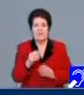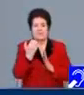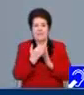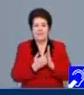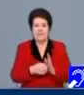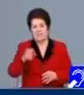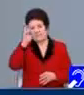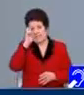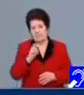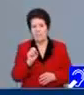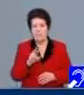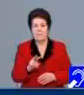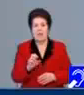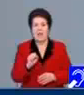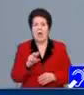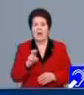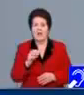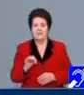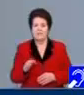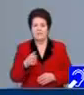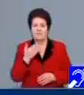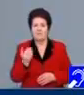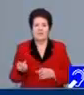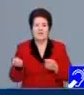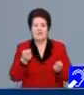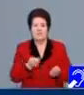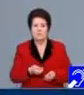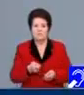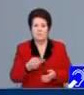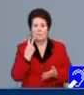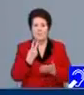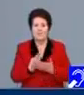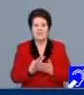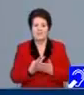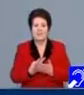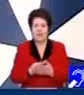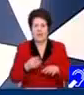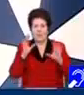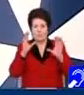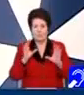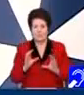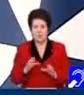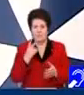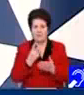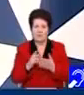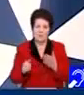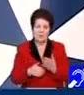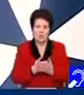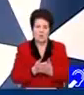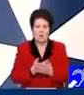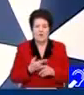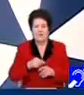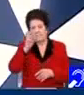statelor membre ale alianței, fără însă a aduce atingere prevederilor constituționale privind